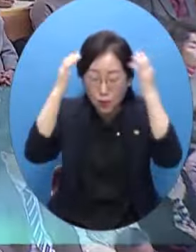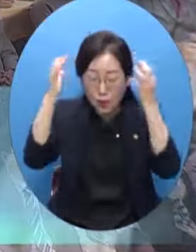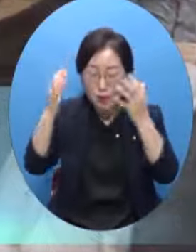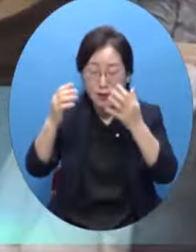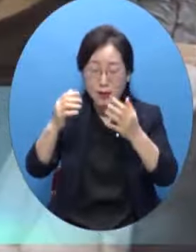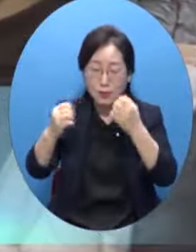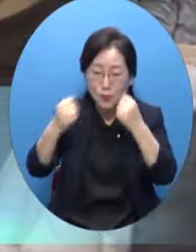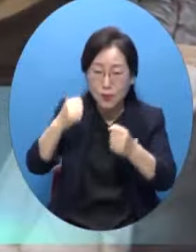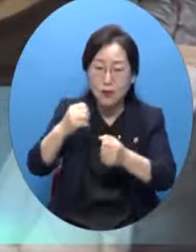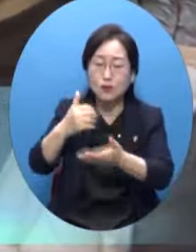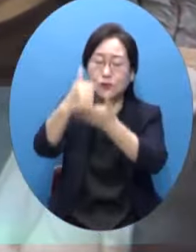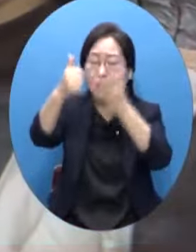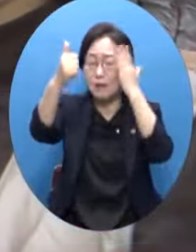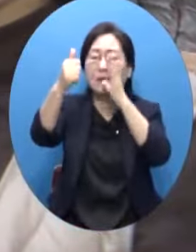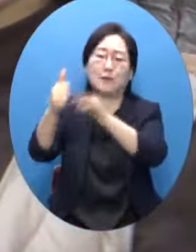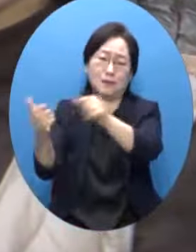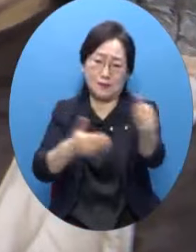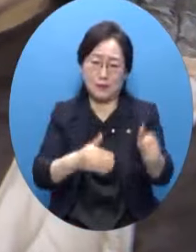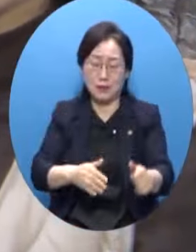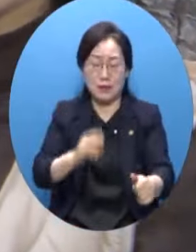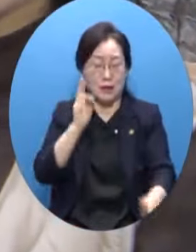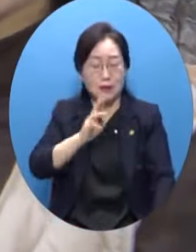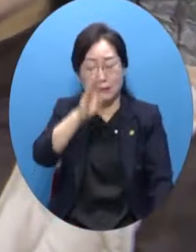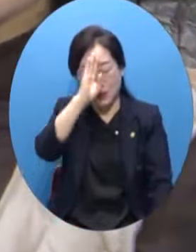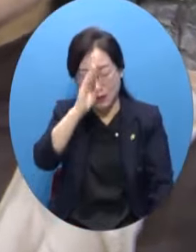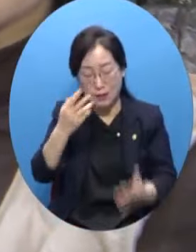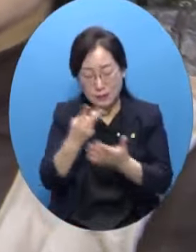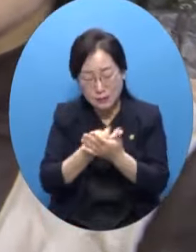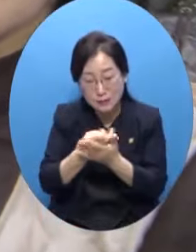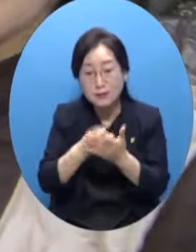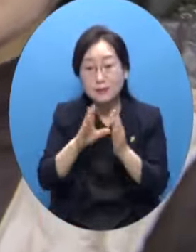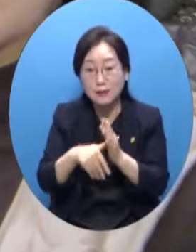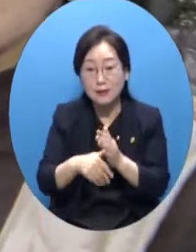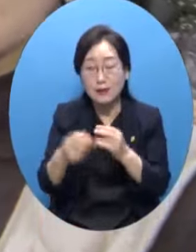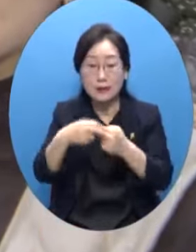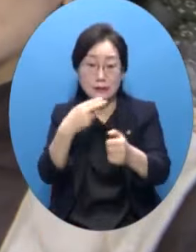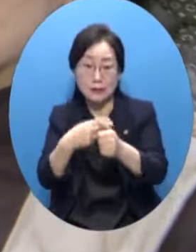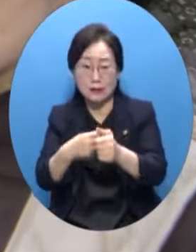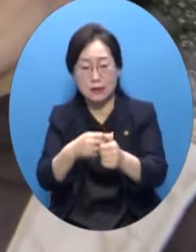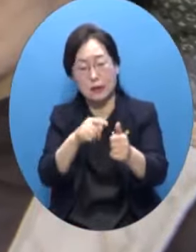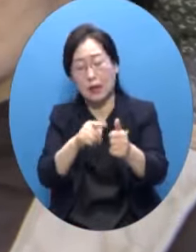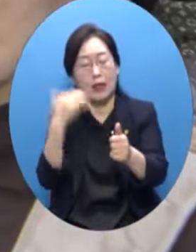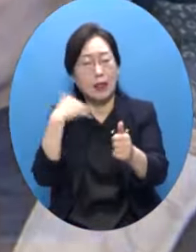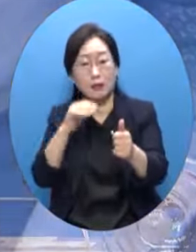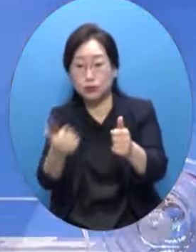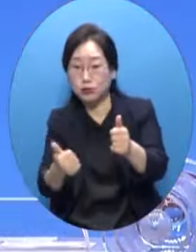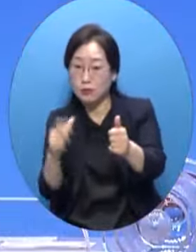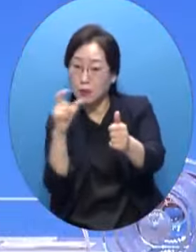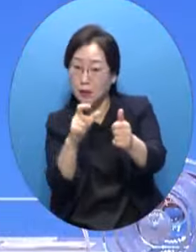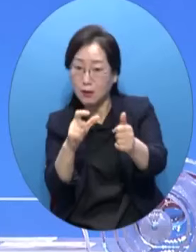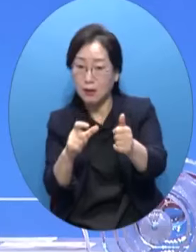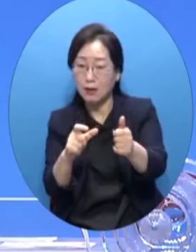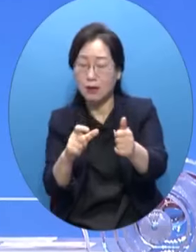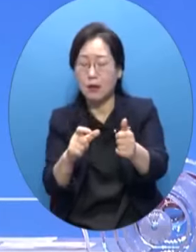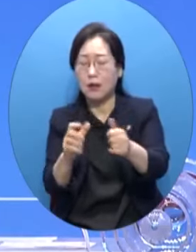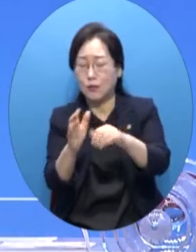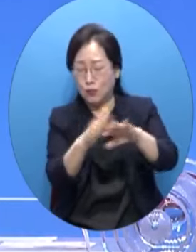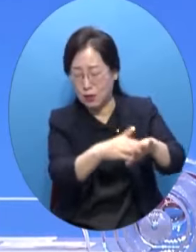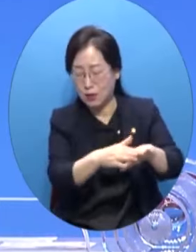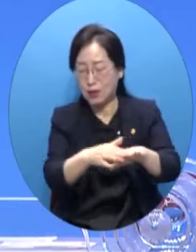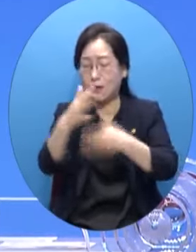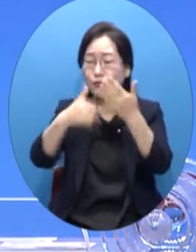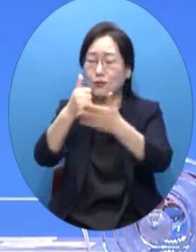주님만 바라보시기 바랍니다. 중한 병에 걸려서 고통당할 때 의사가 희망이 없다고 할 때 주님을 바라보고 부르짖어